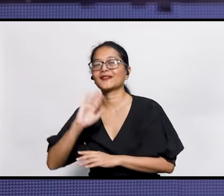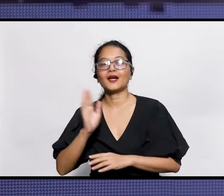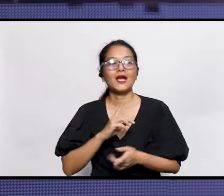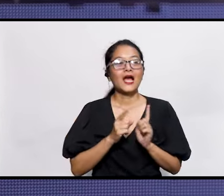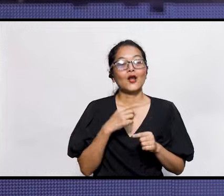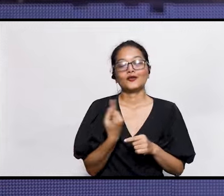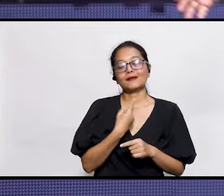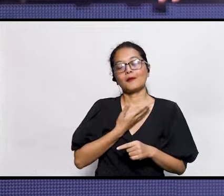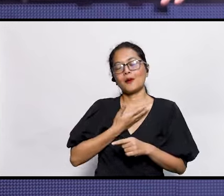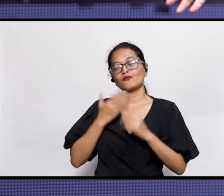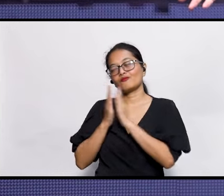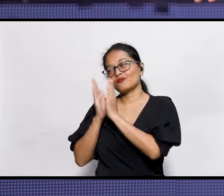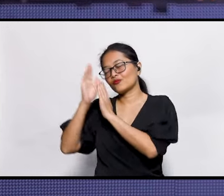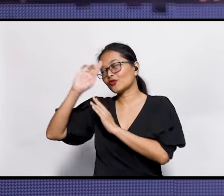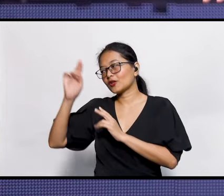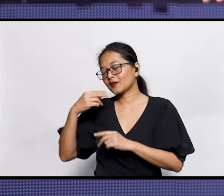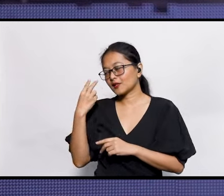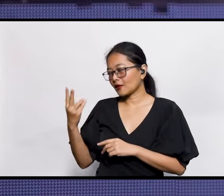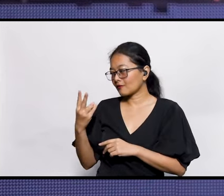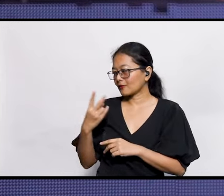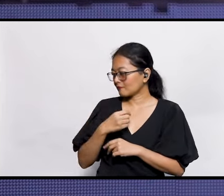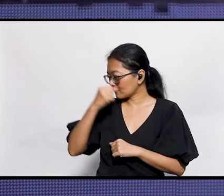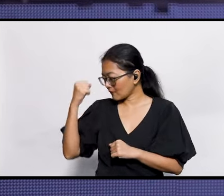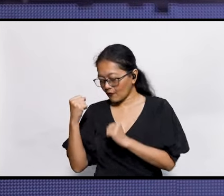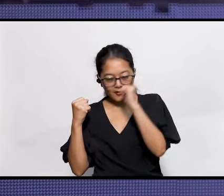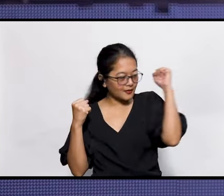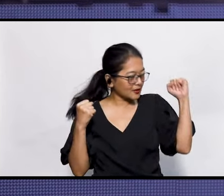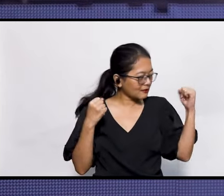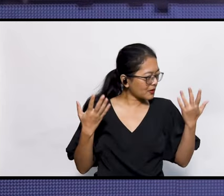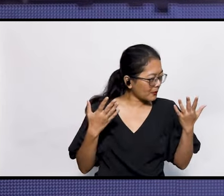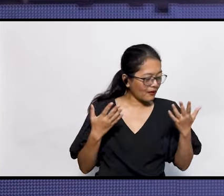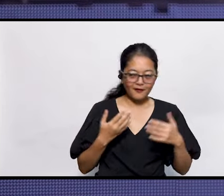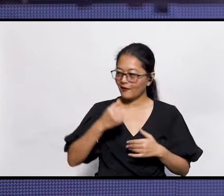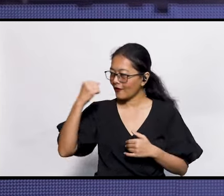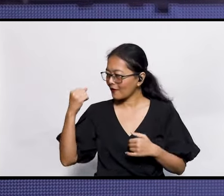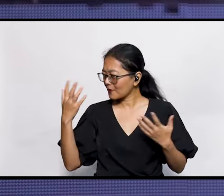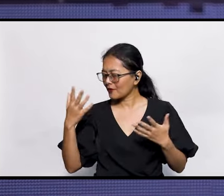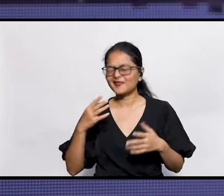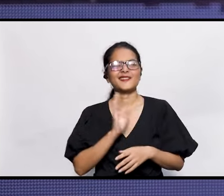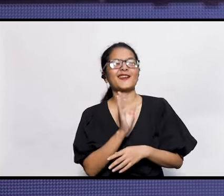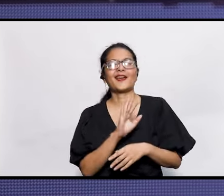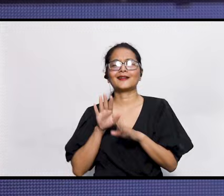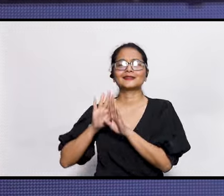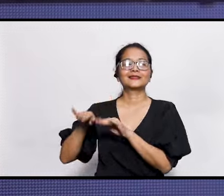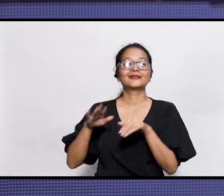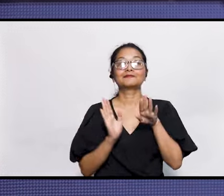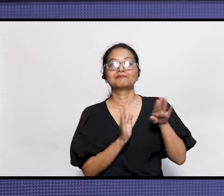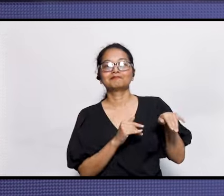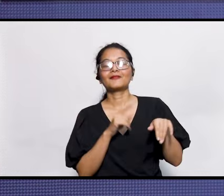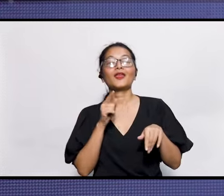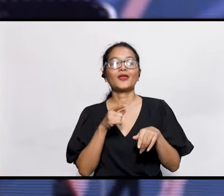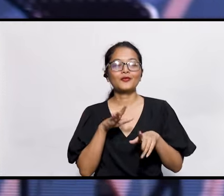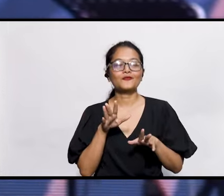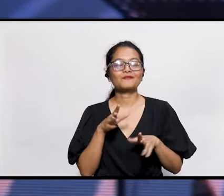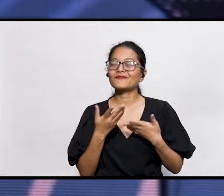angkat tangan atau tidak Who cares peduli amat That's my personal encounter with him That's my exercise with